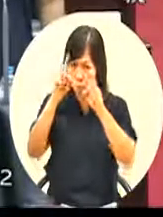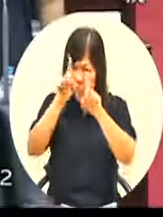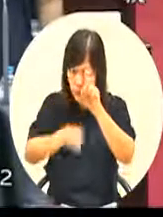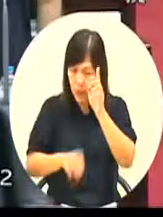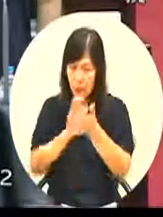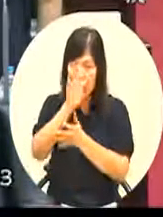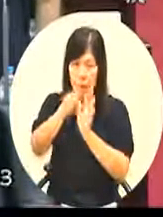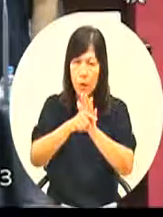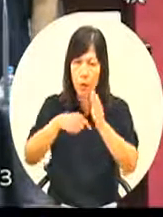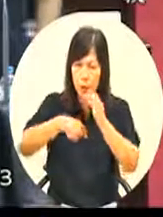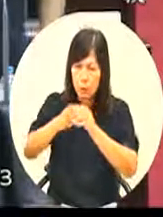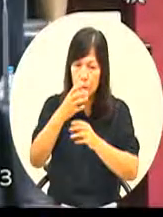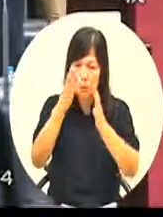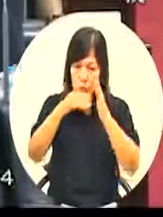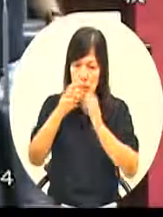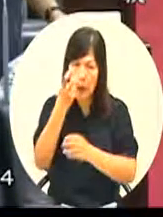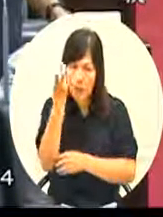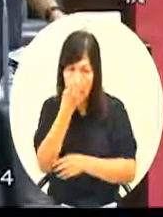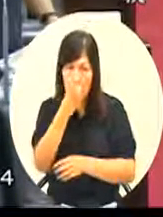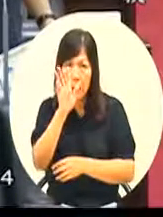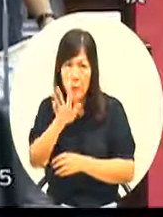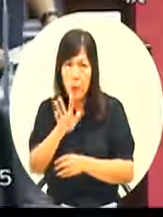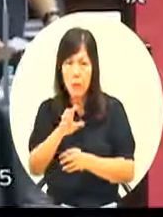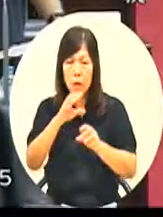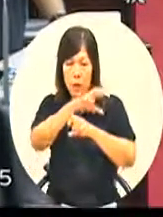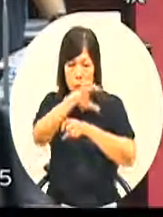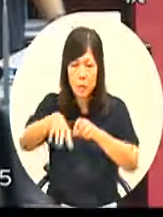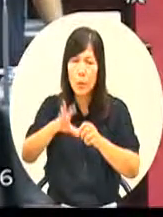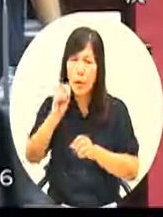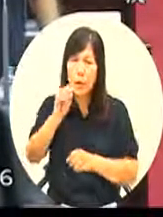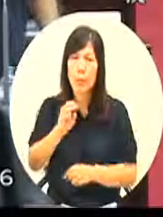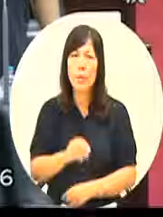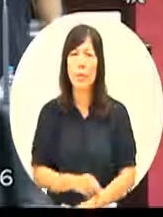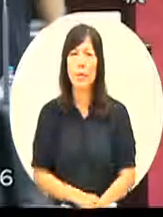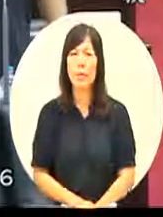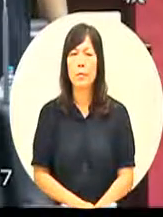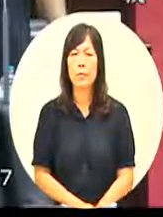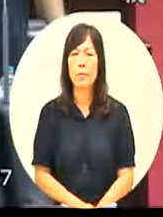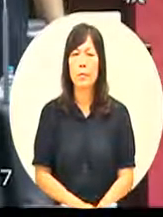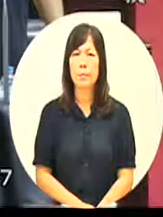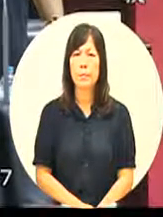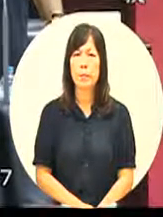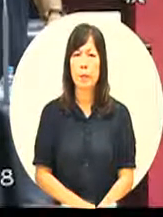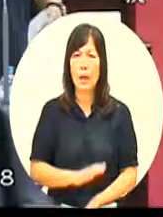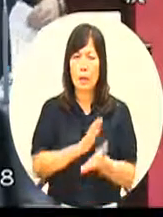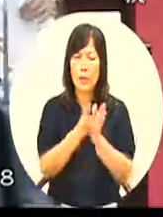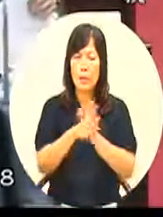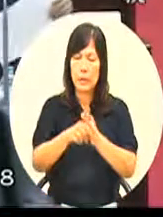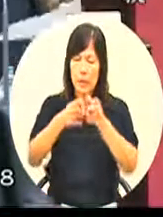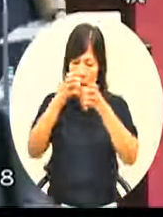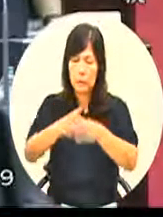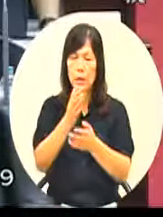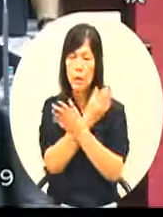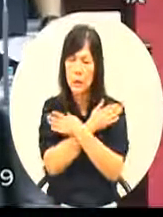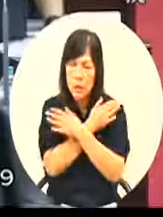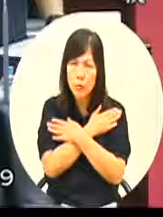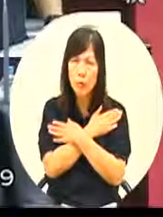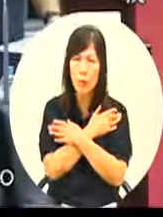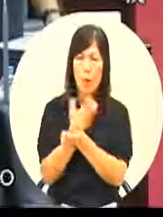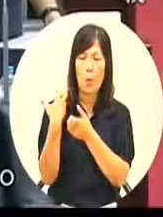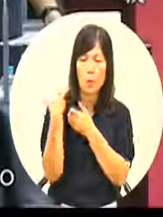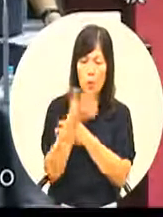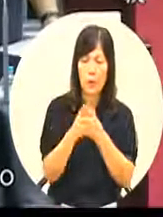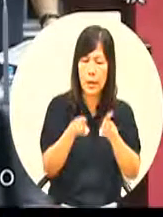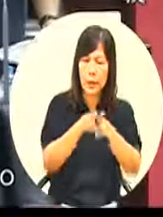学校去看看有没有这个空间，那我们可以做非营利幼稚园，甚至我刚刚